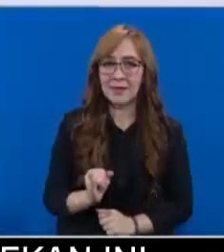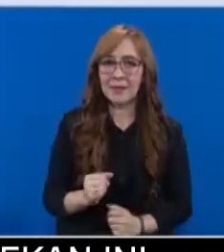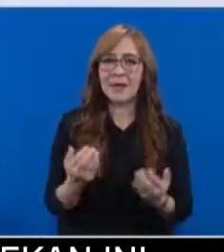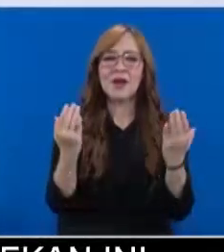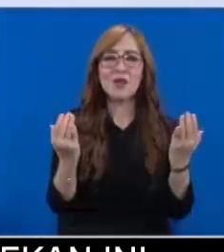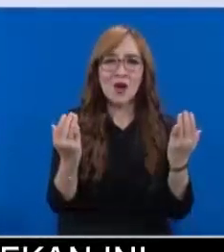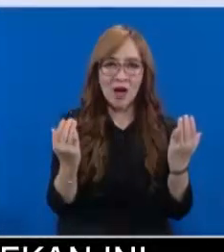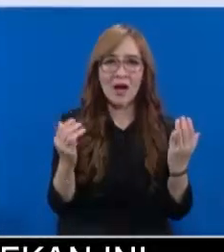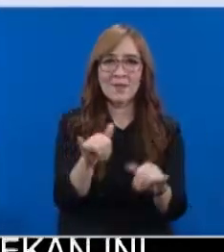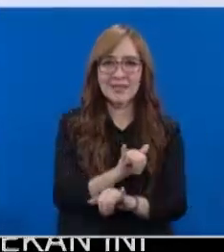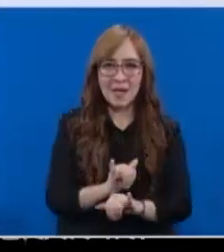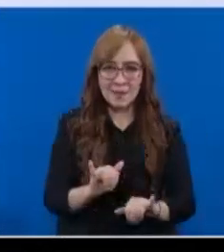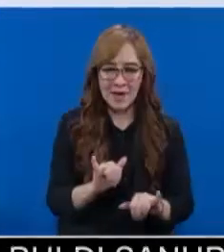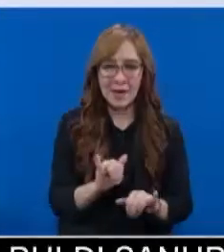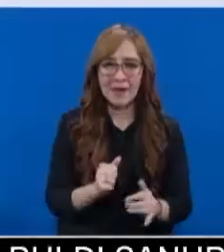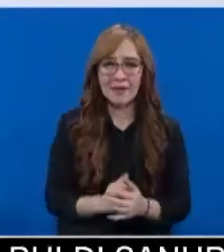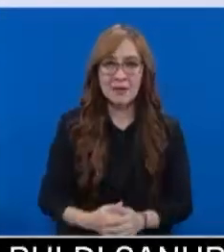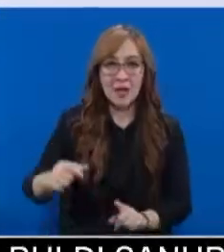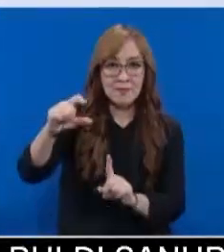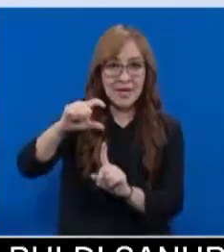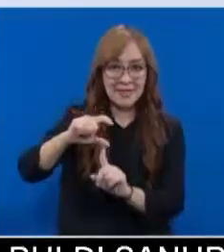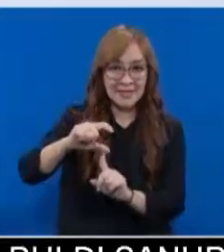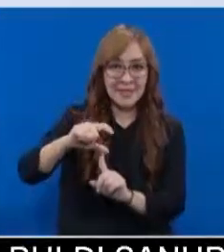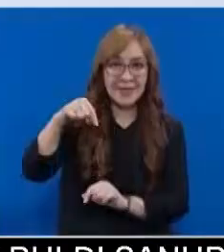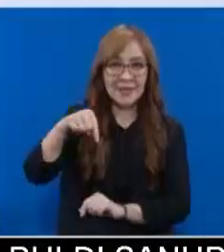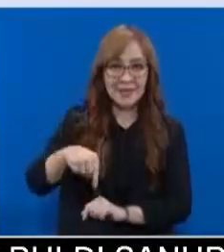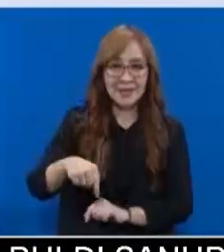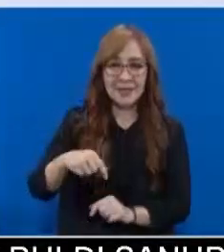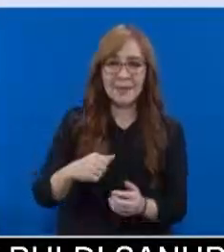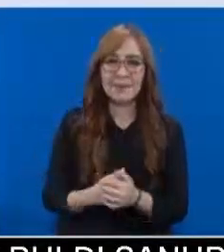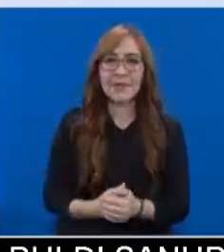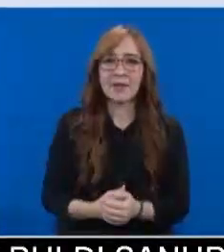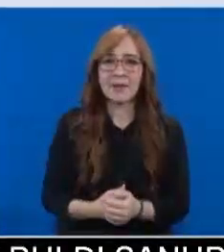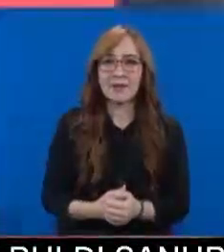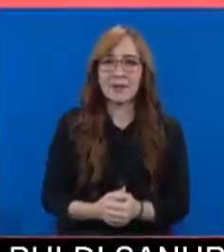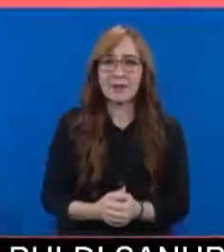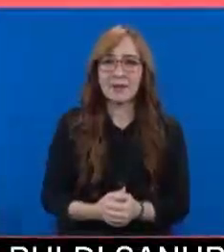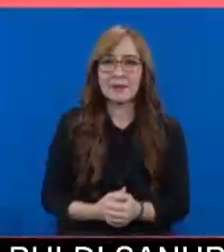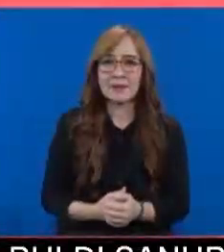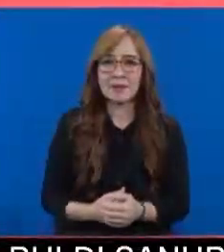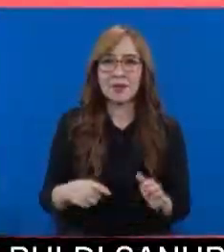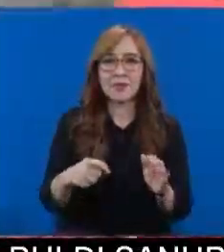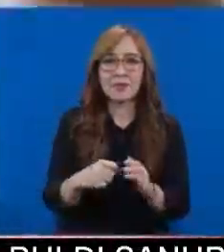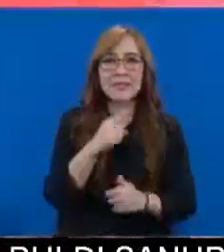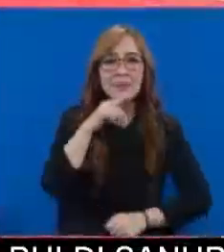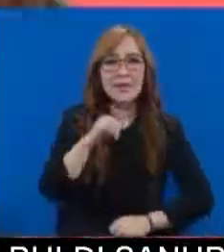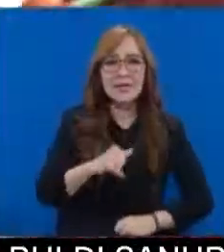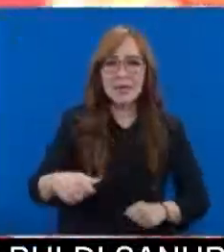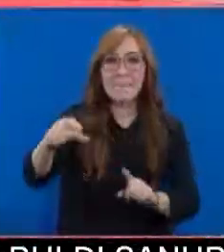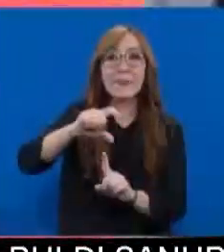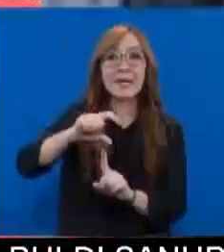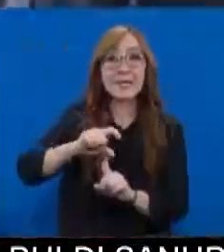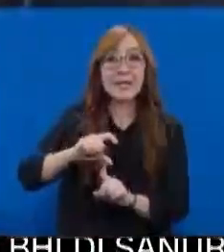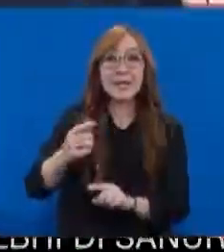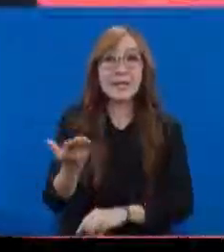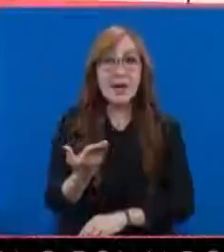bersama Masjid Raya Syekh Zaid Solo ini merupakan replika Masjid Raya Syekh Zaid yang berada di Abu